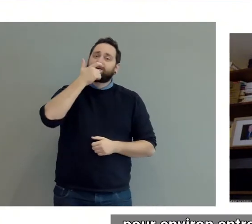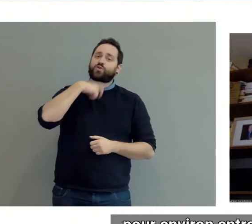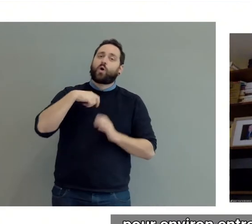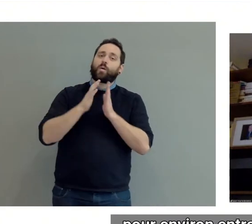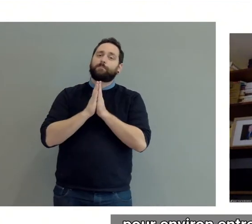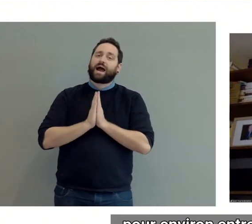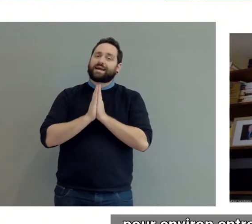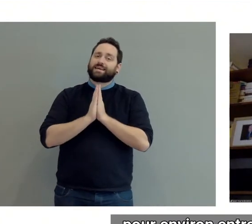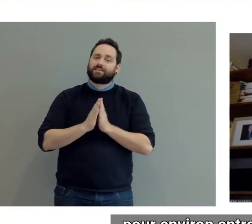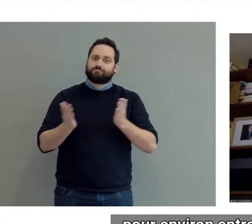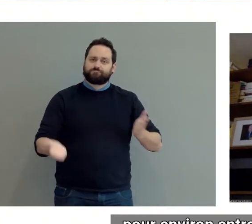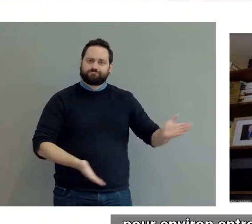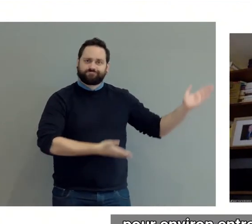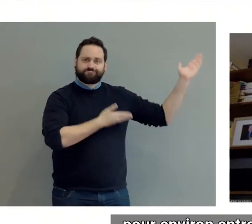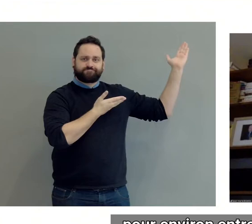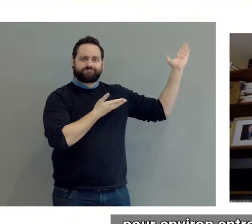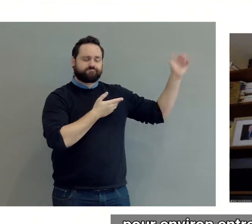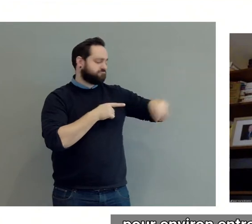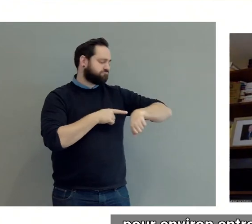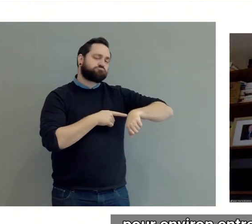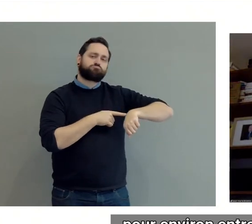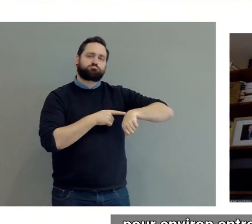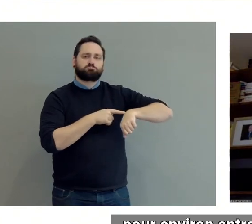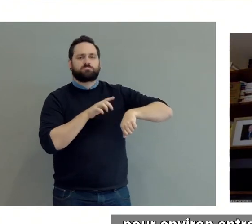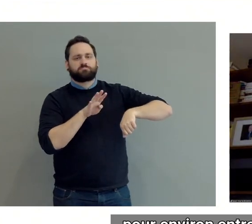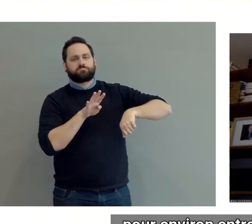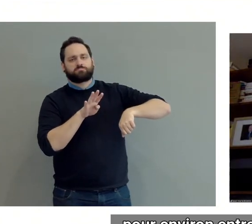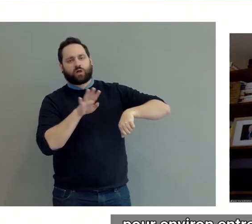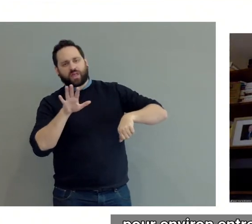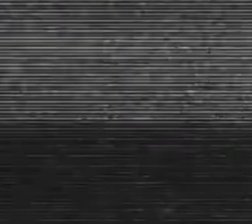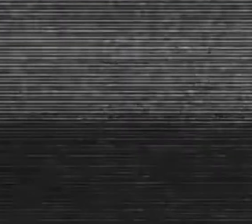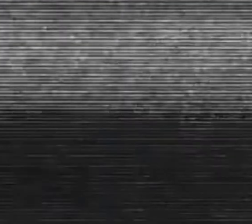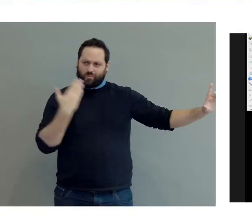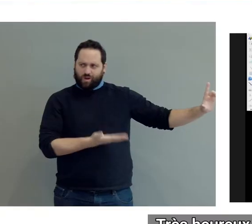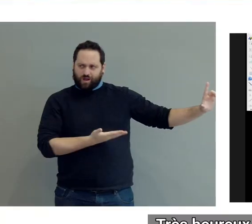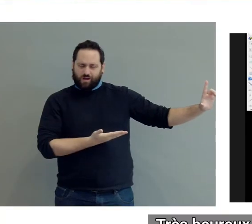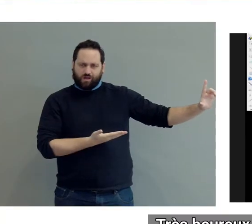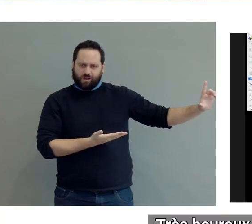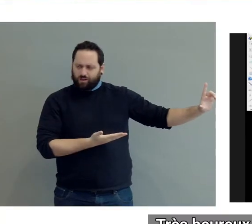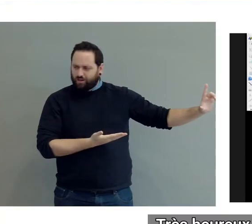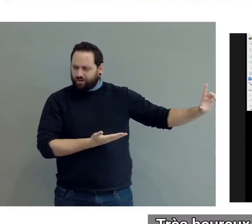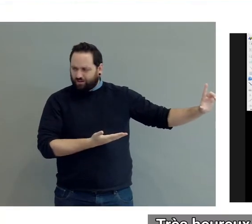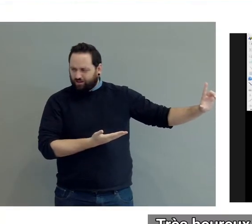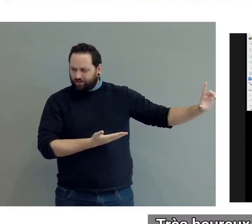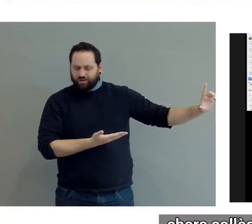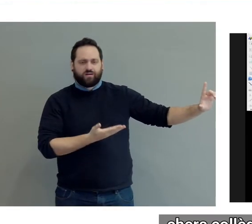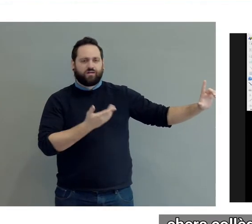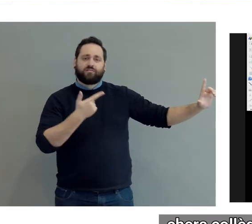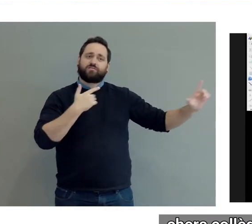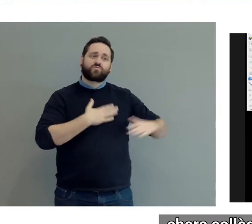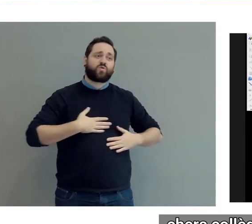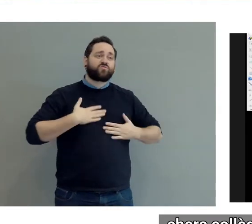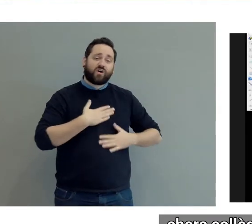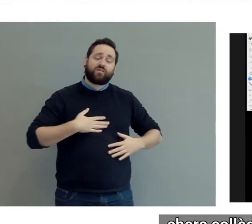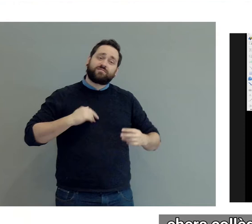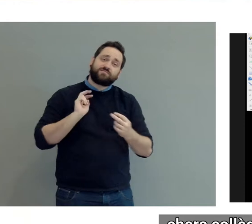pour environ, voilà, entre 45 minutes et une heure. Très heureux de me retrouver, chers